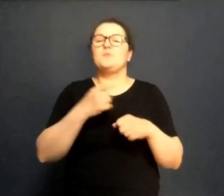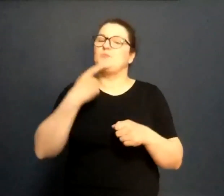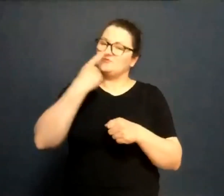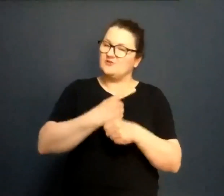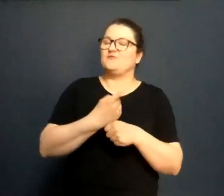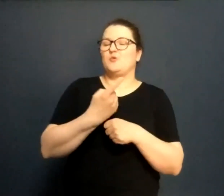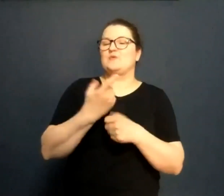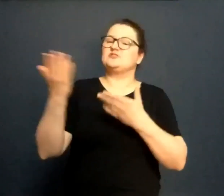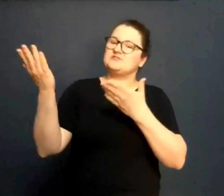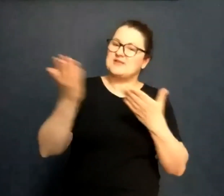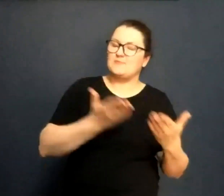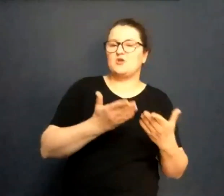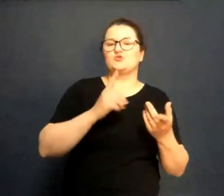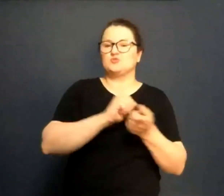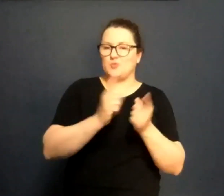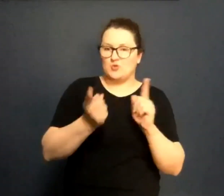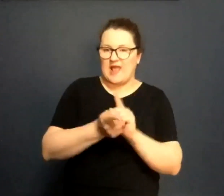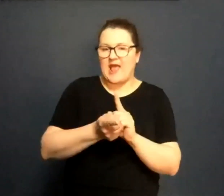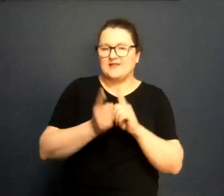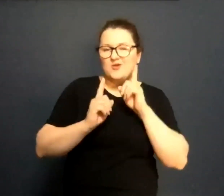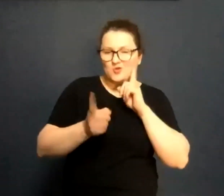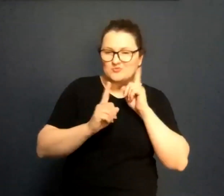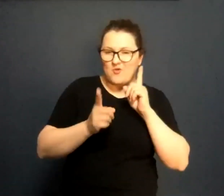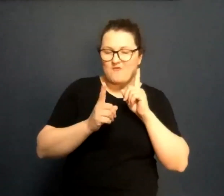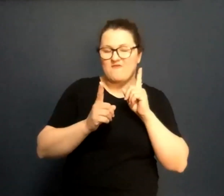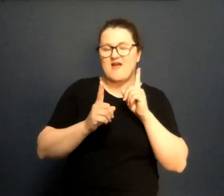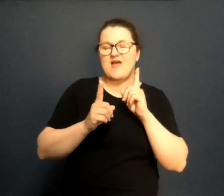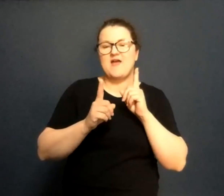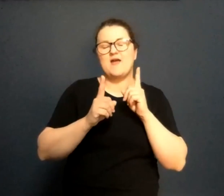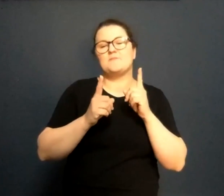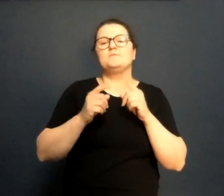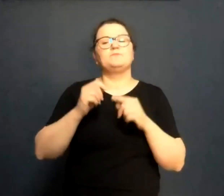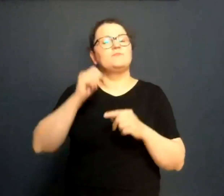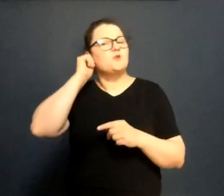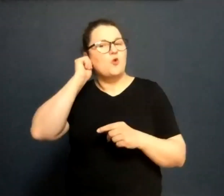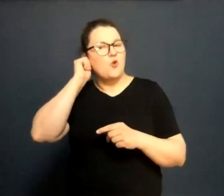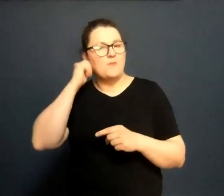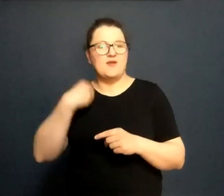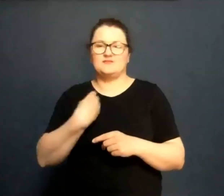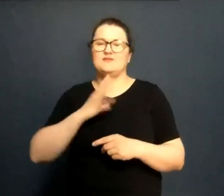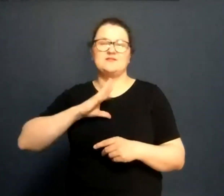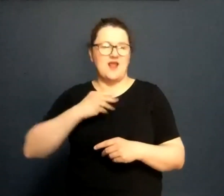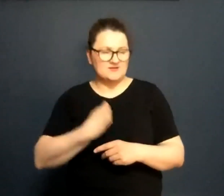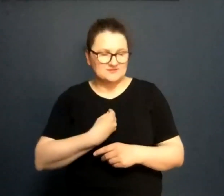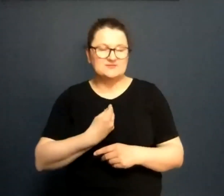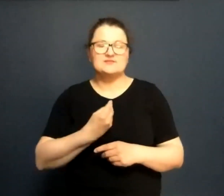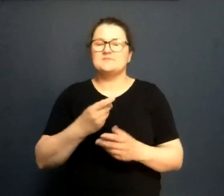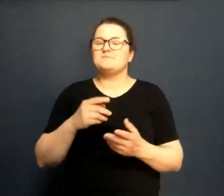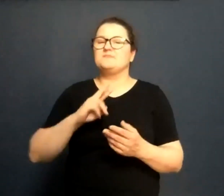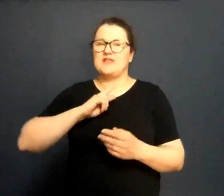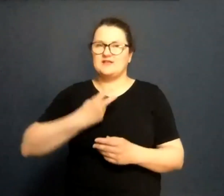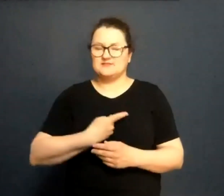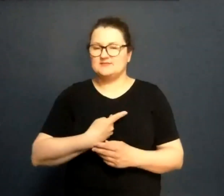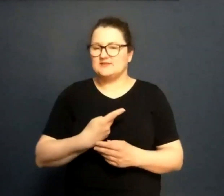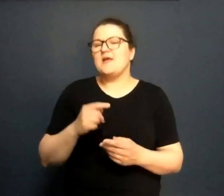zaproszą na spotkanie, na taką rozmowę znaną sobie kobietę transpłciową. Oczywiście wcześniej jakby